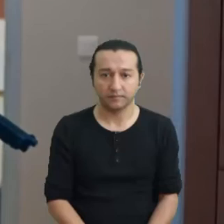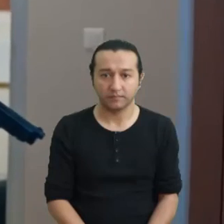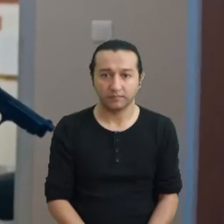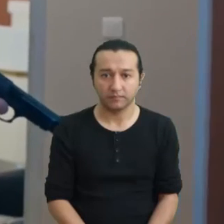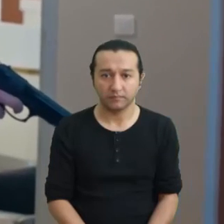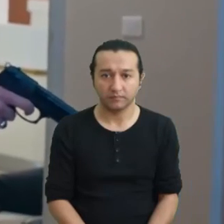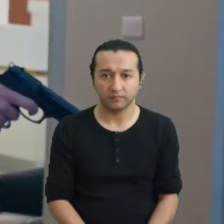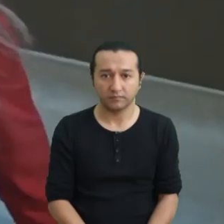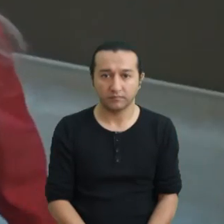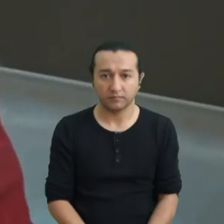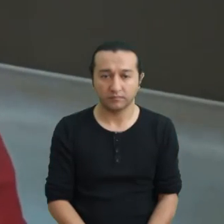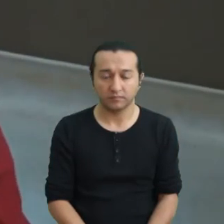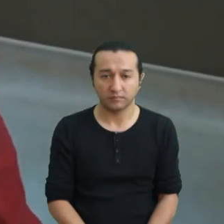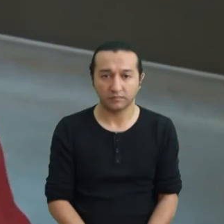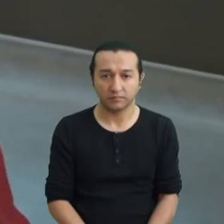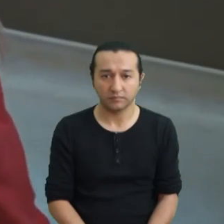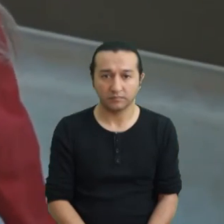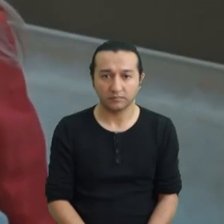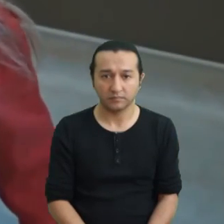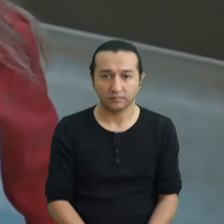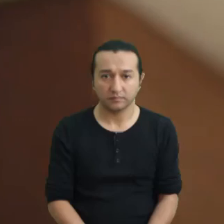Stefan namlusunu Leyla'ya çevirdi. Leyla yerde.